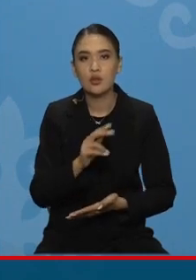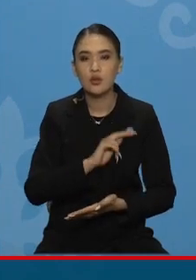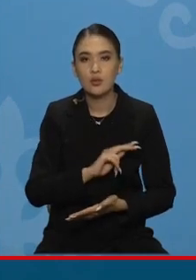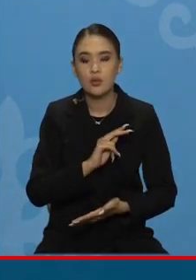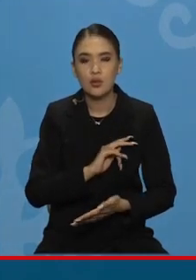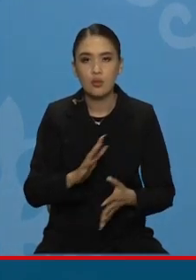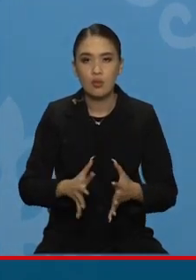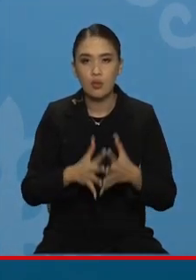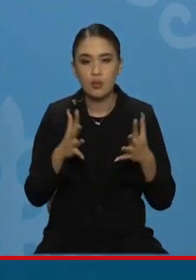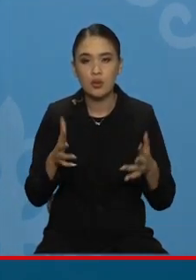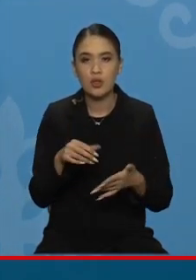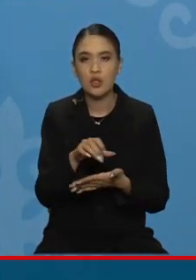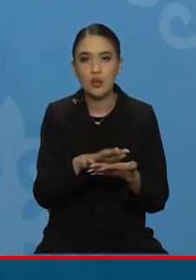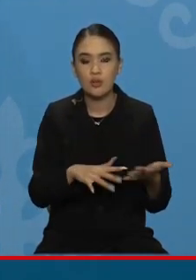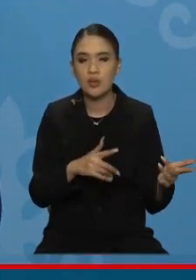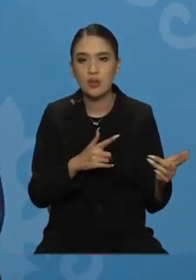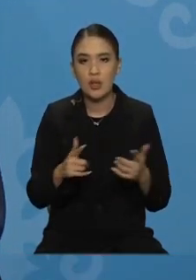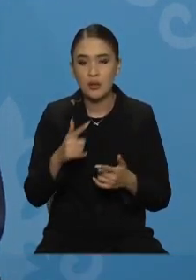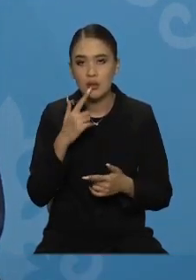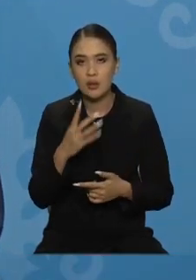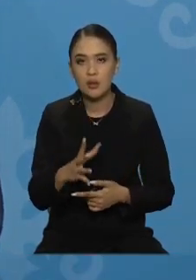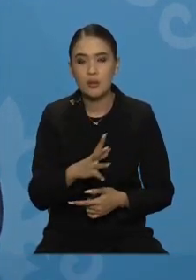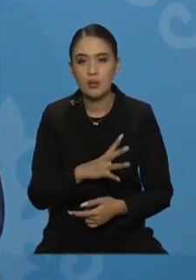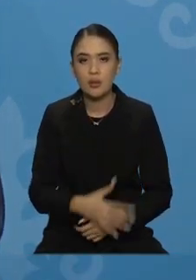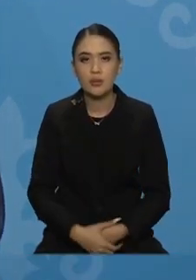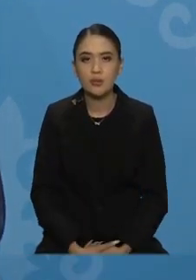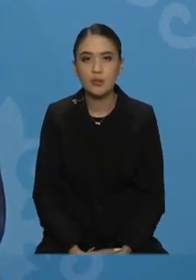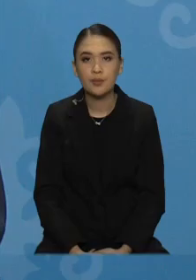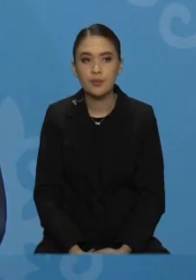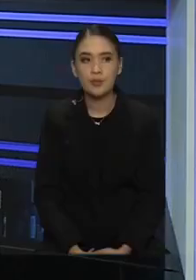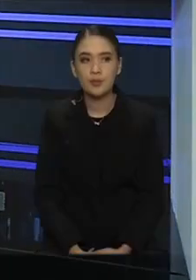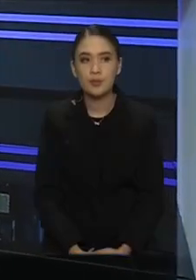біз жалғастыруға дайынбыз деген өзінің мәлімдемесін жасады.